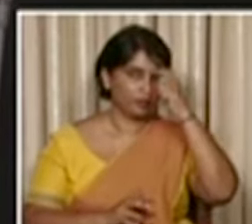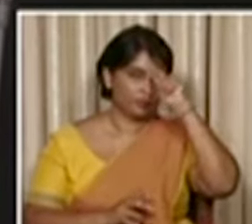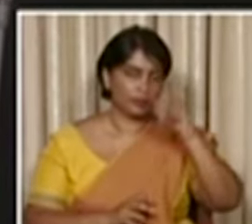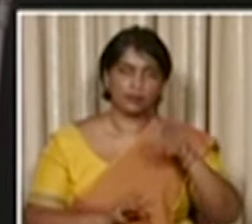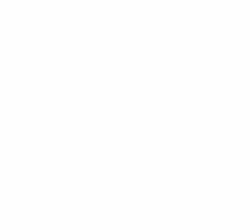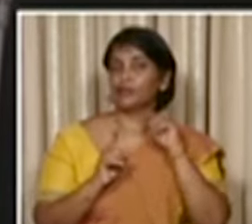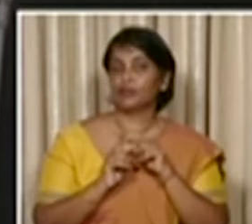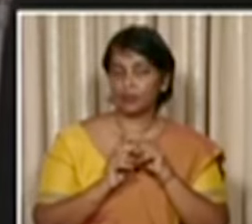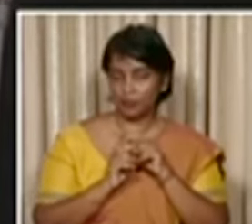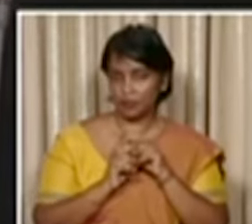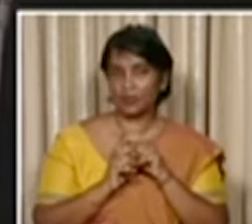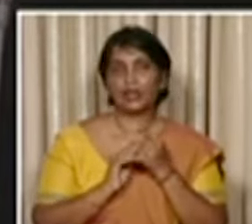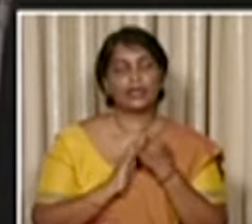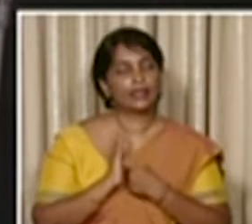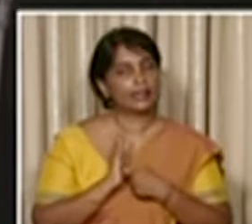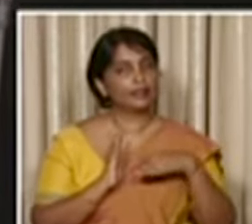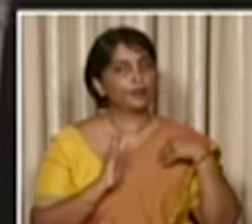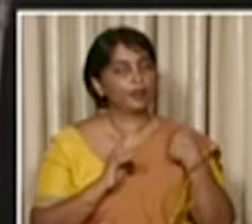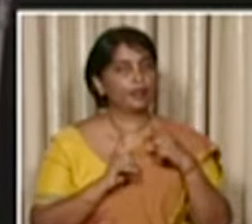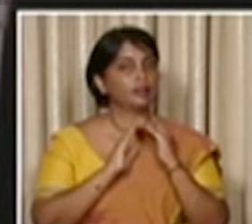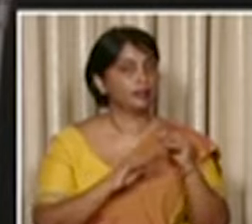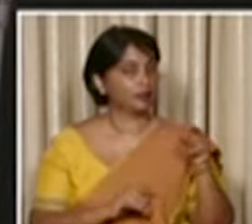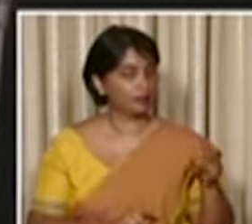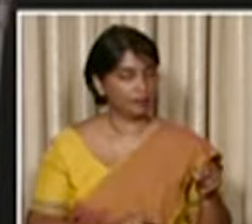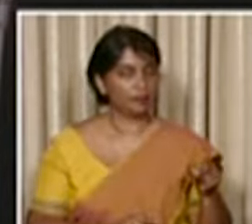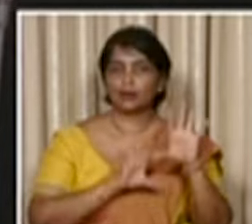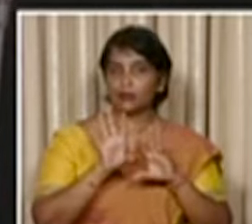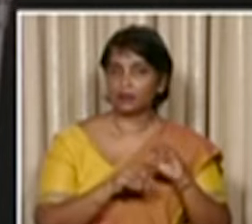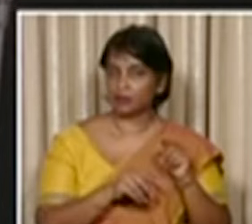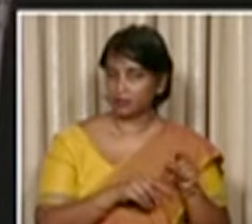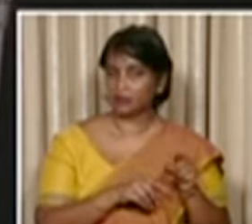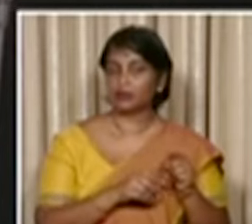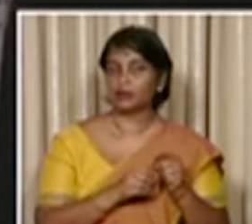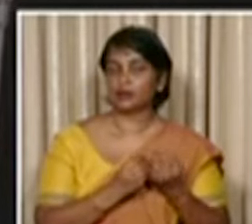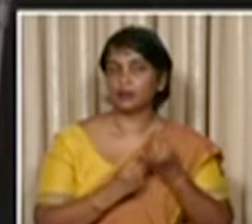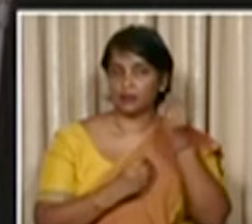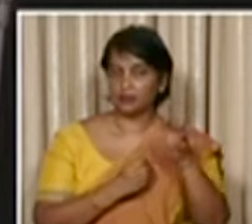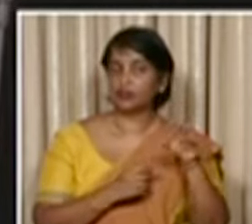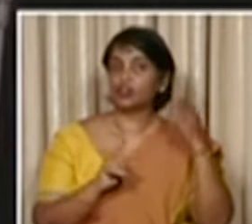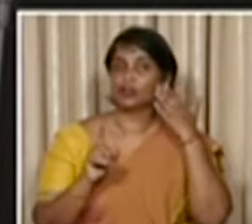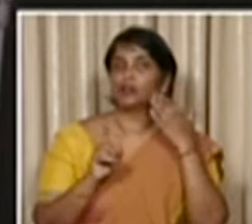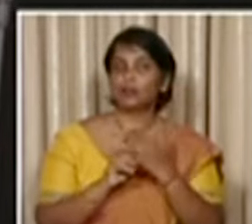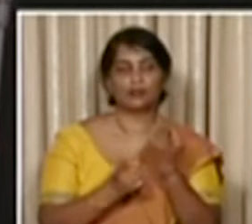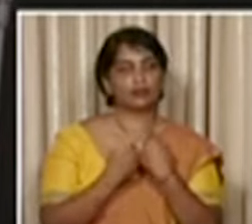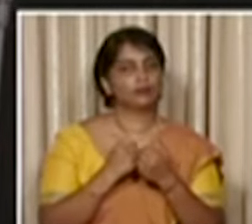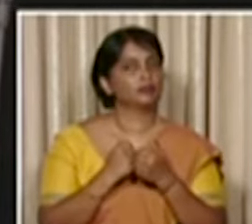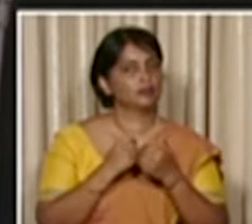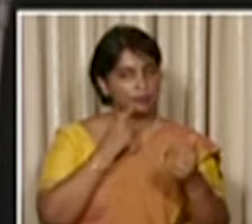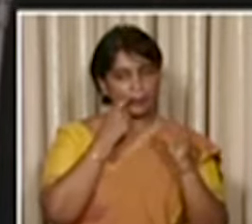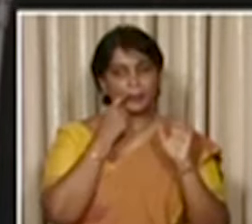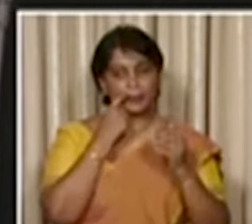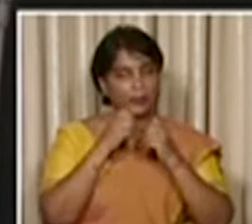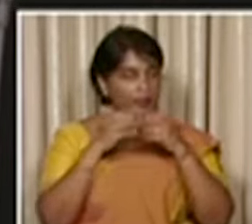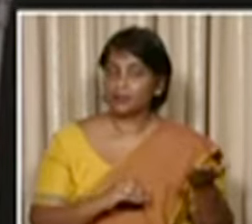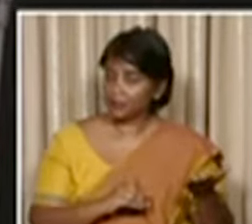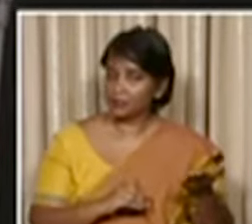ප්‍රකාශයක් සම්බන්ධව නීතිපති දෙපාර්තමේන්තුවට තොරතුරු ලබා දීලා තියෙනවා. ඒ පිළිබඳව පරීක්ෂණ කටයුතු විමර්ශන අවසන්